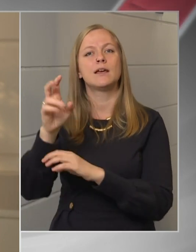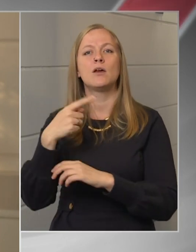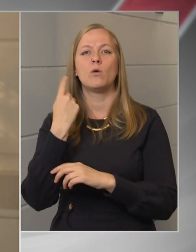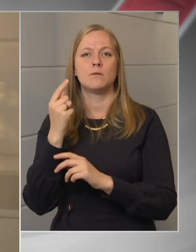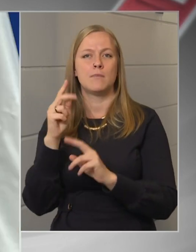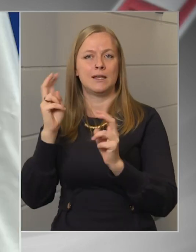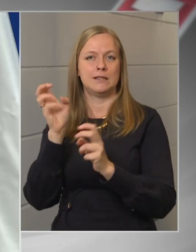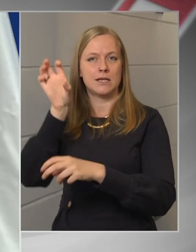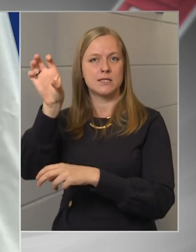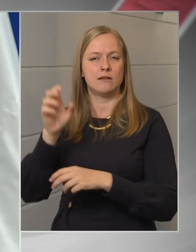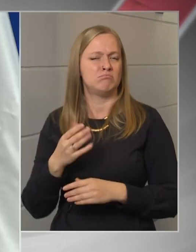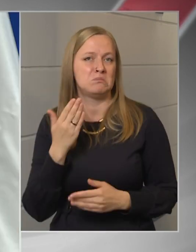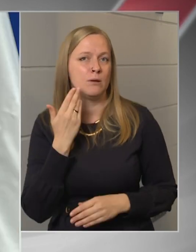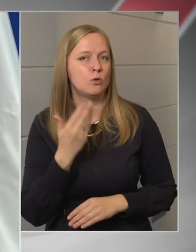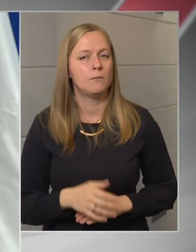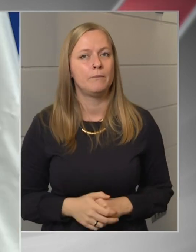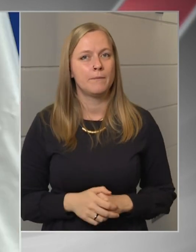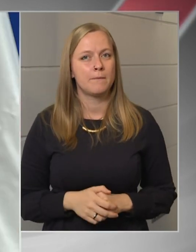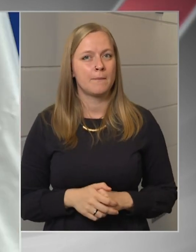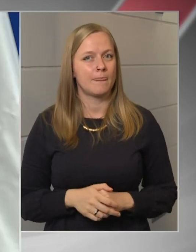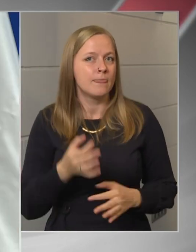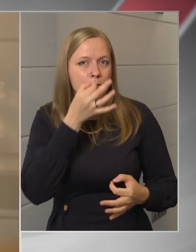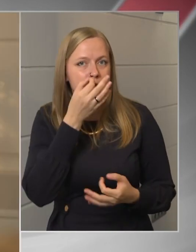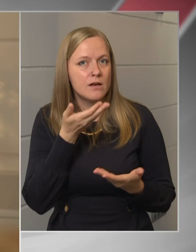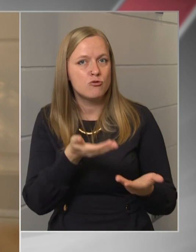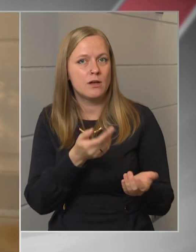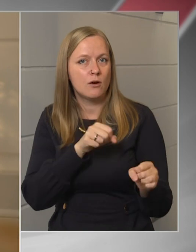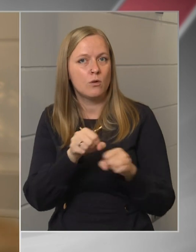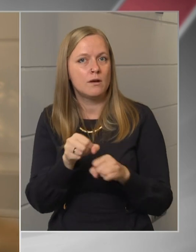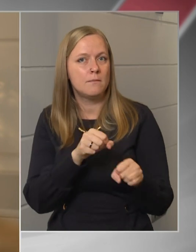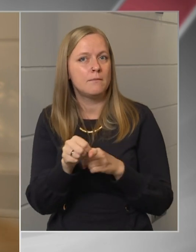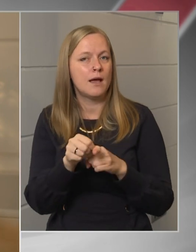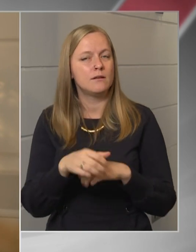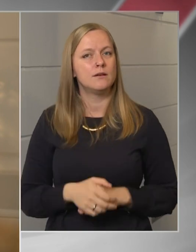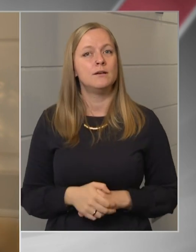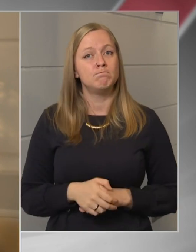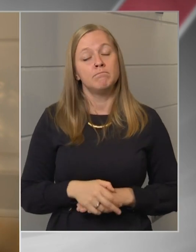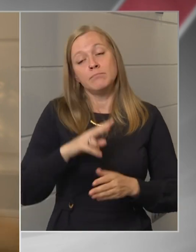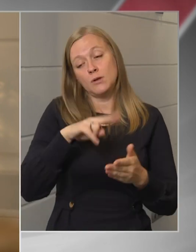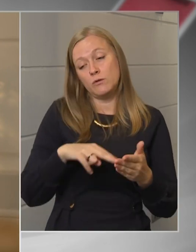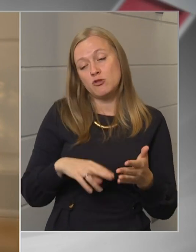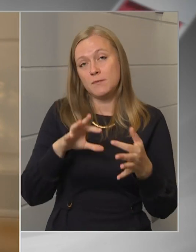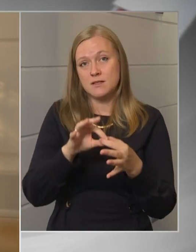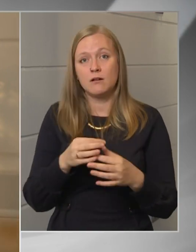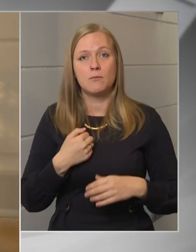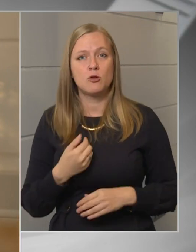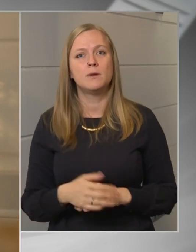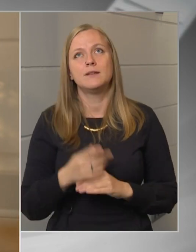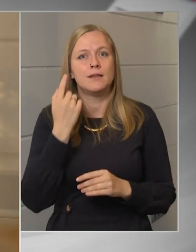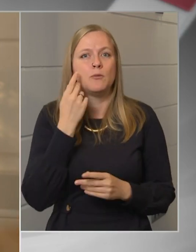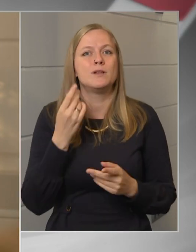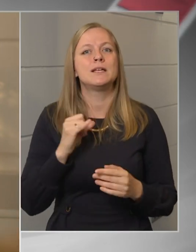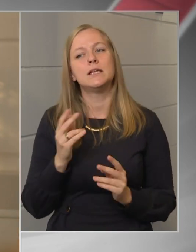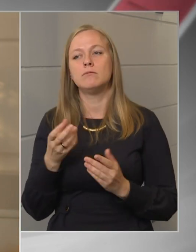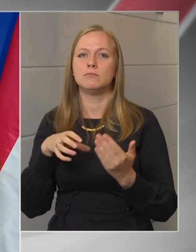Nem. De nem is kíváncsi rá a kormány, vagy a miniszterelnök idézetek kírakatta ki a kormány